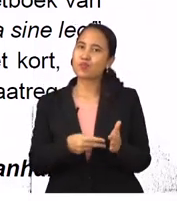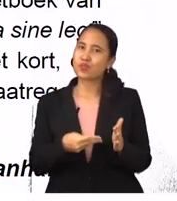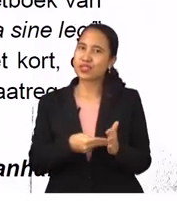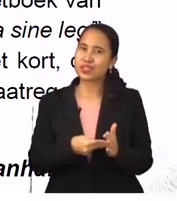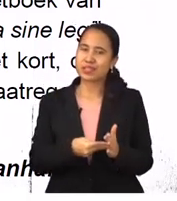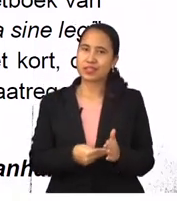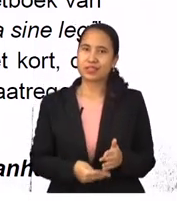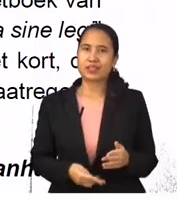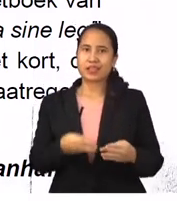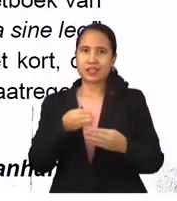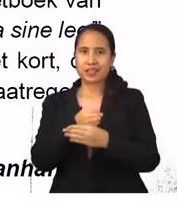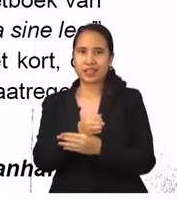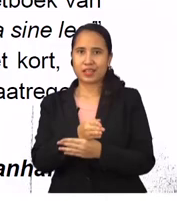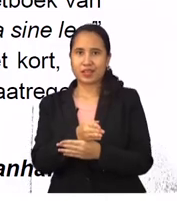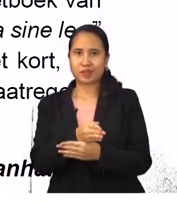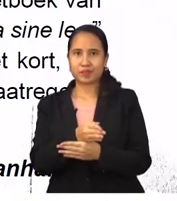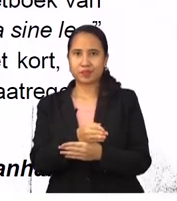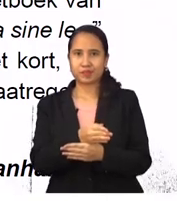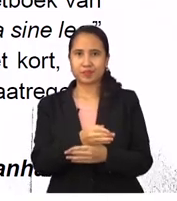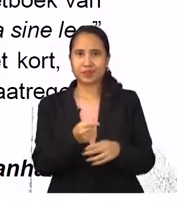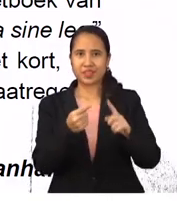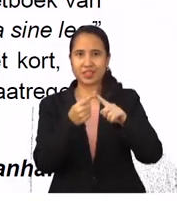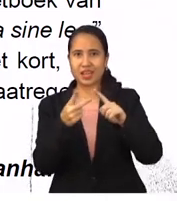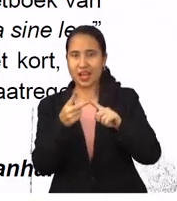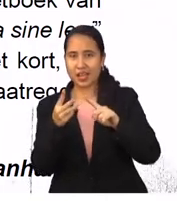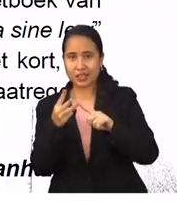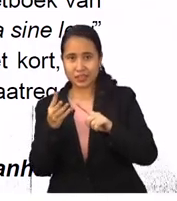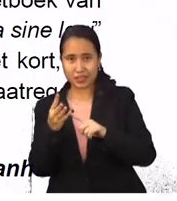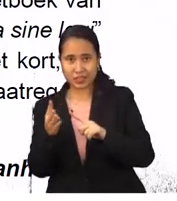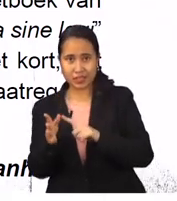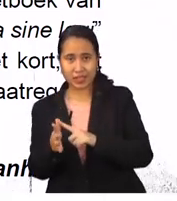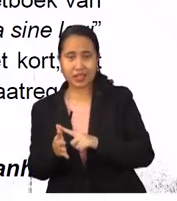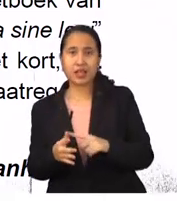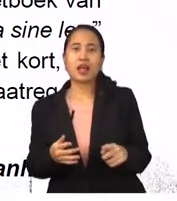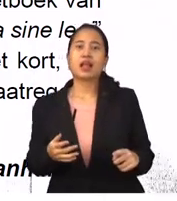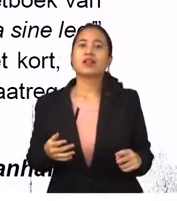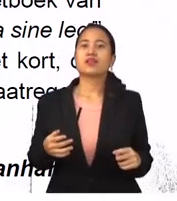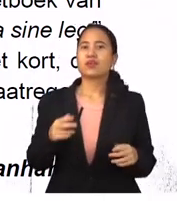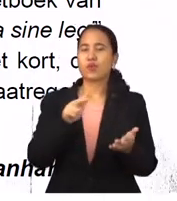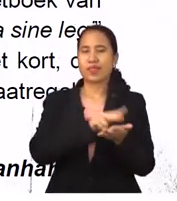artikelen 1, 8 en 25 van het Amerikaans Verdrag van de Rechten van de Mens.